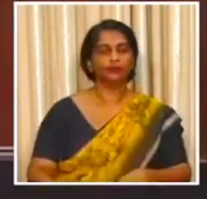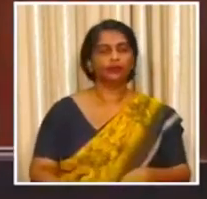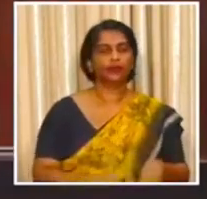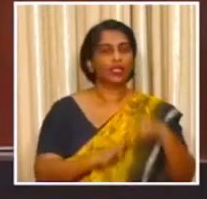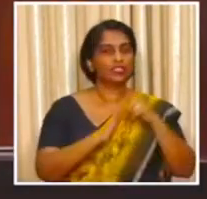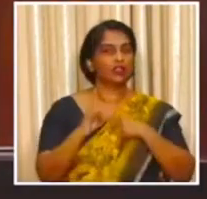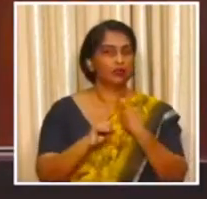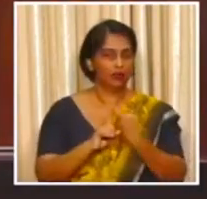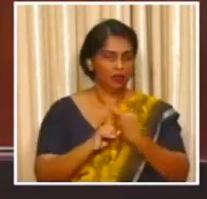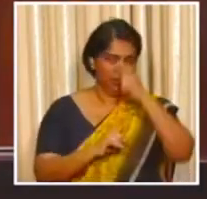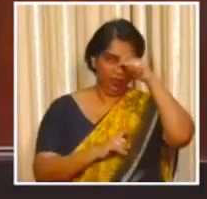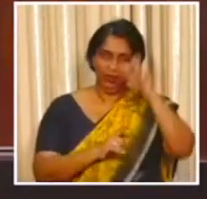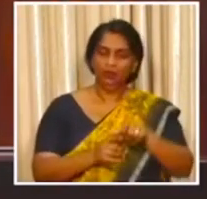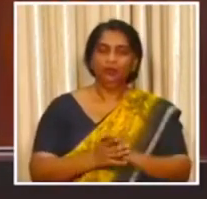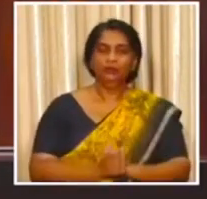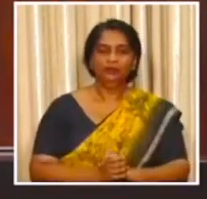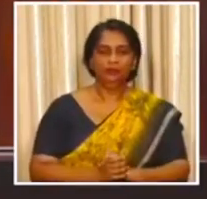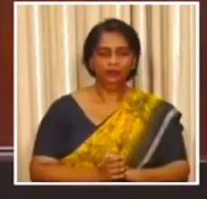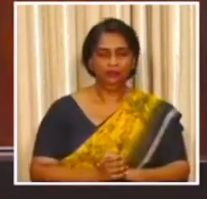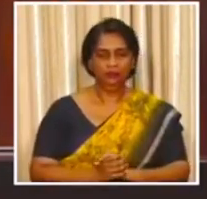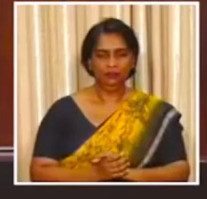ජගත් කුමාර සුමිත්‍රා ආරච්චි මහත්තයා